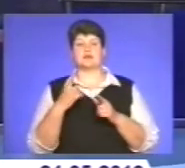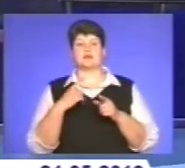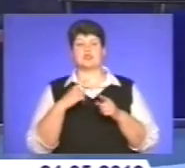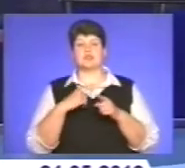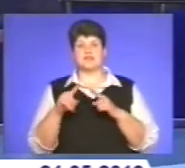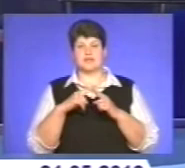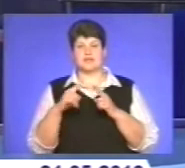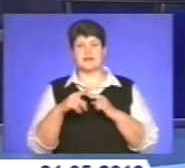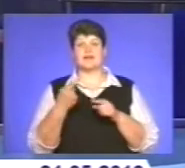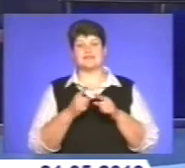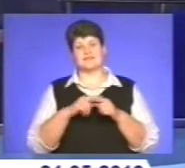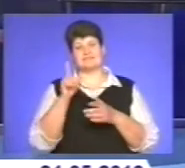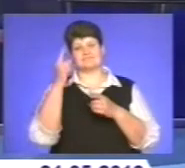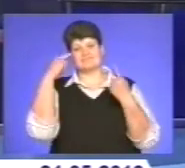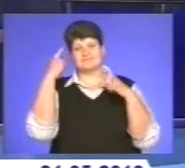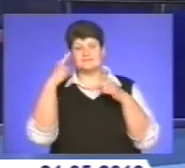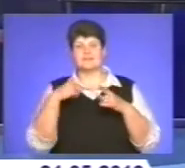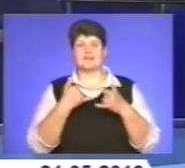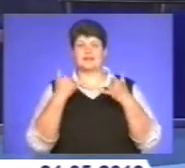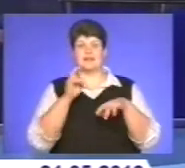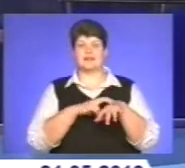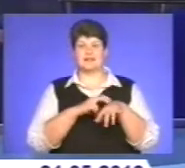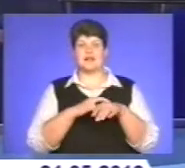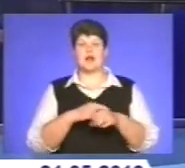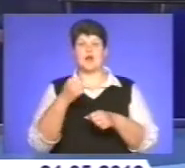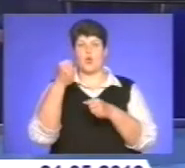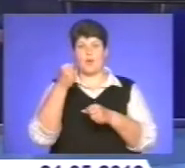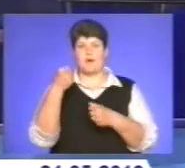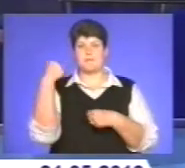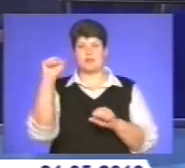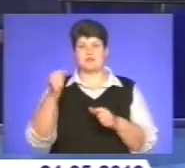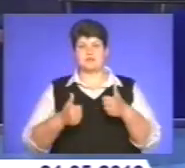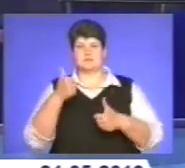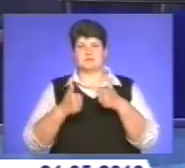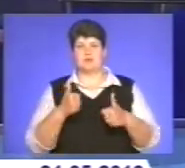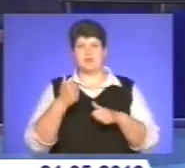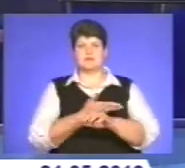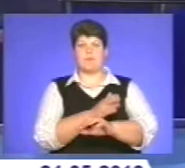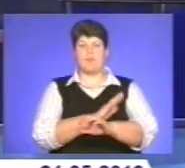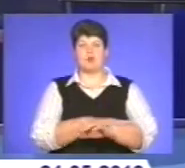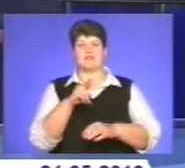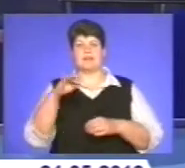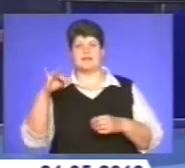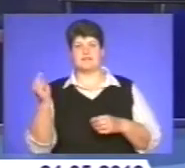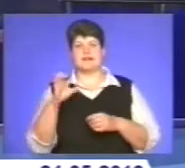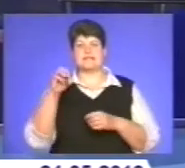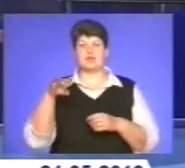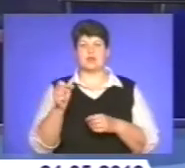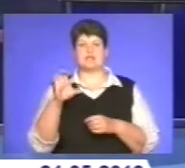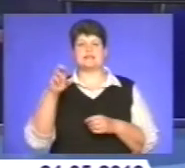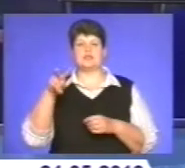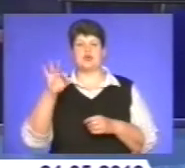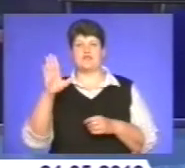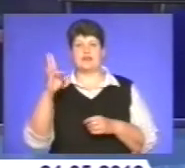навчань для лікарів. За кубок переможця змагалися не лише команди з України, а й гості з Польщі, Литви, Естонії та Словенії.